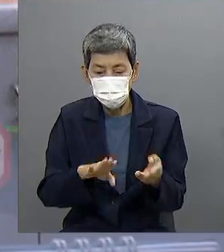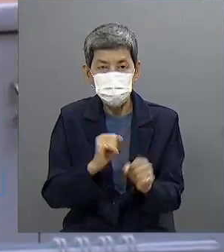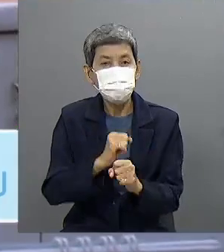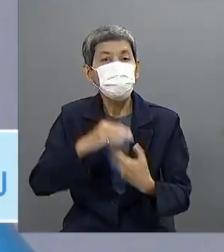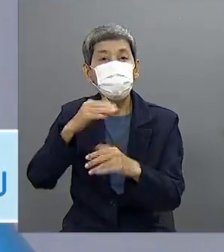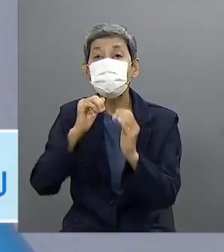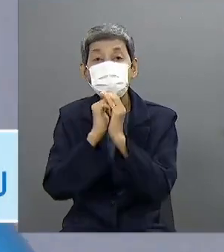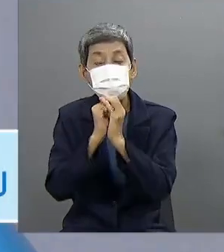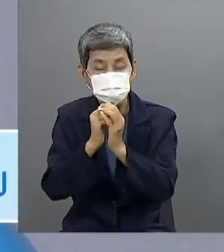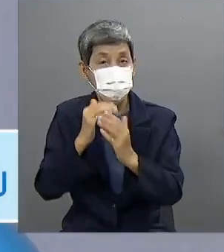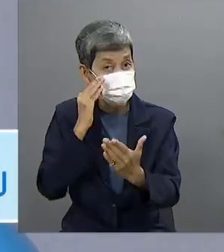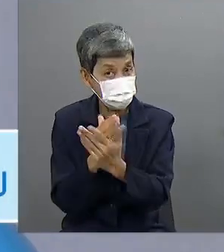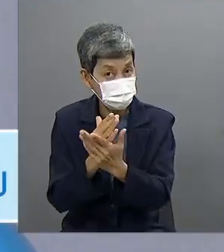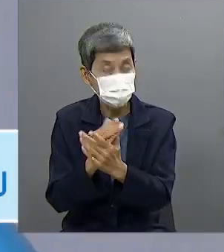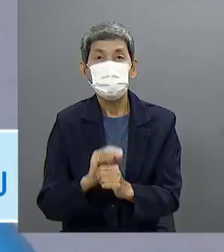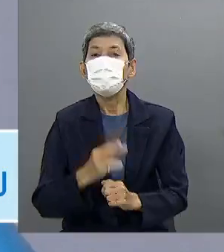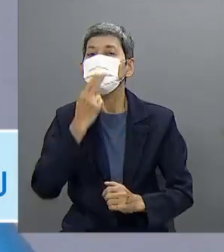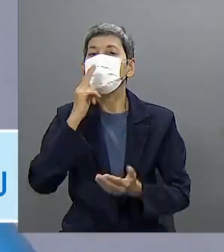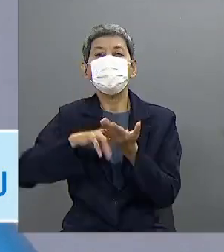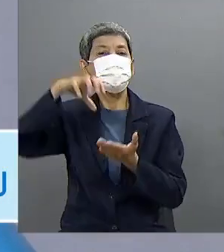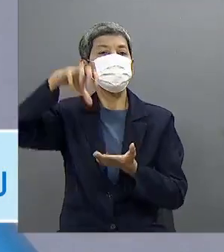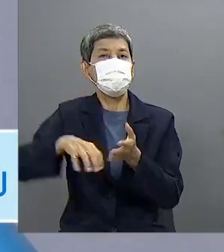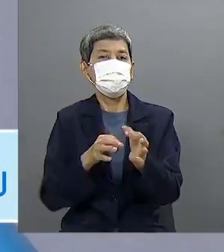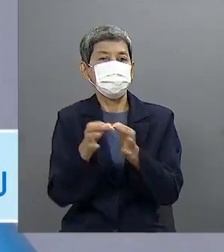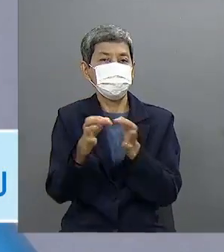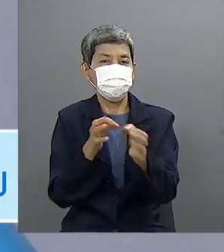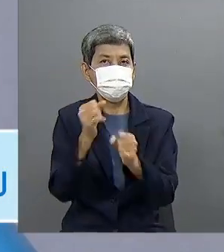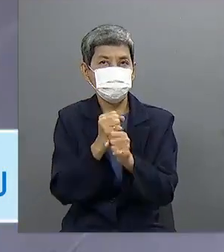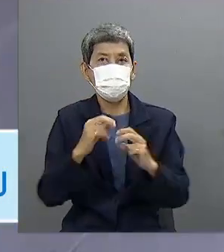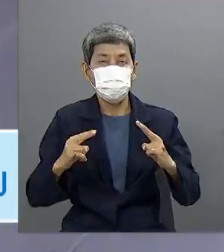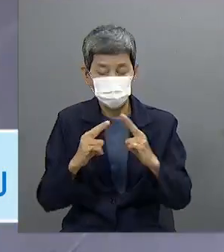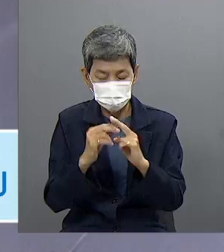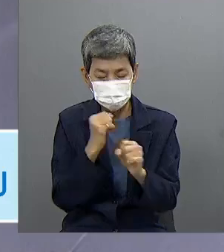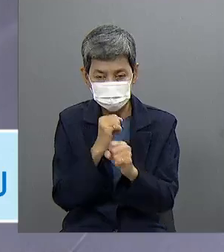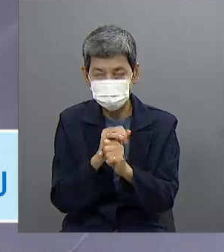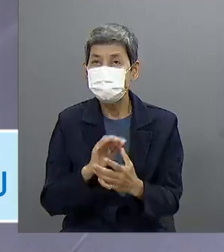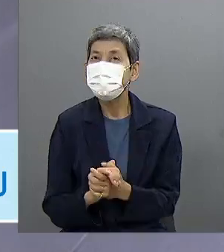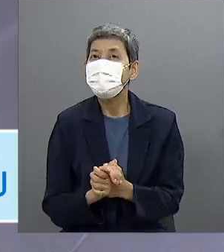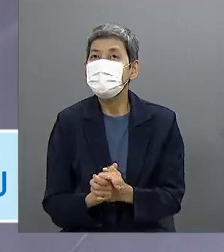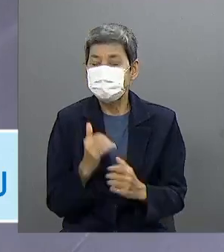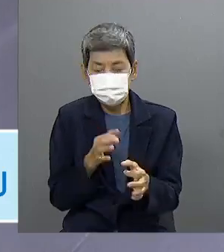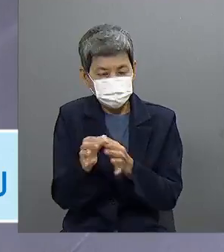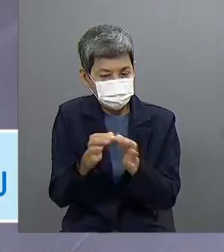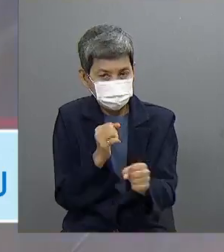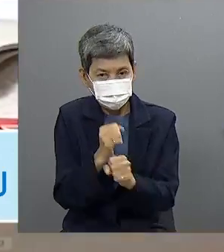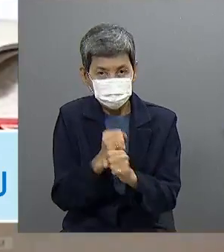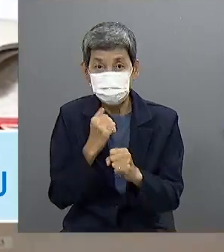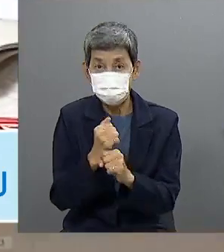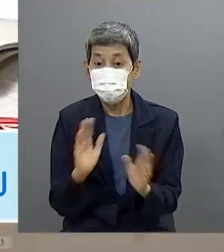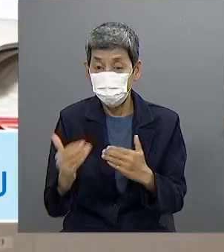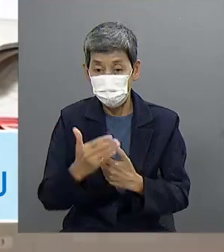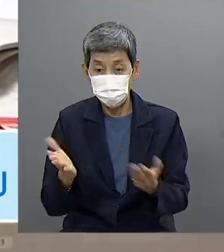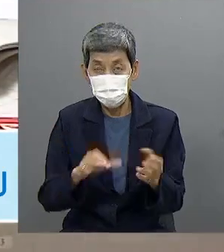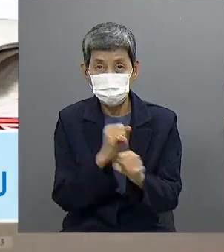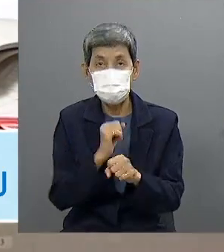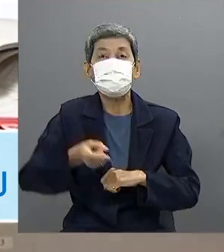ค่ะเรื่องนี้ทางบริษัทไปรษณีย์ไทยจำกัดกระทรวงดิจิทัลเพื่อเศรษฐกิจและสังคมชี้แจงว่าประเด็นดังกล่าวนี้เป็นความจริ